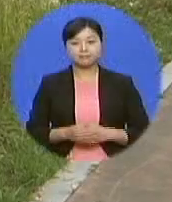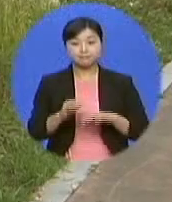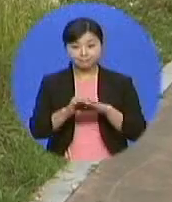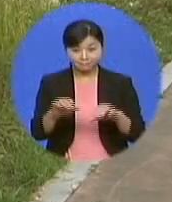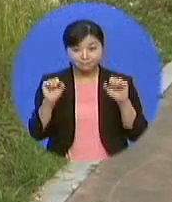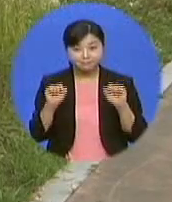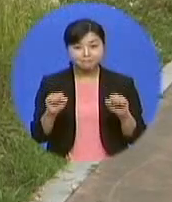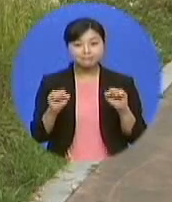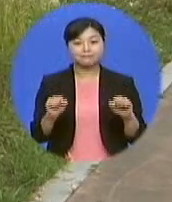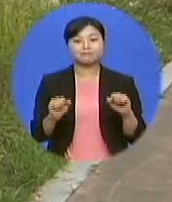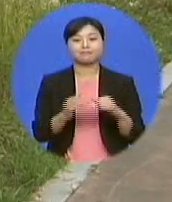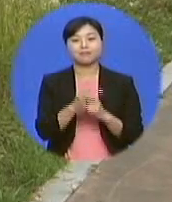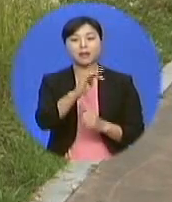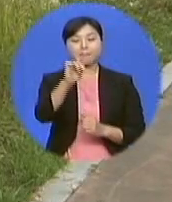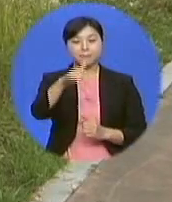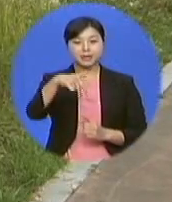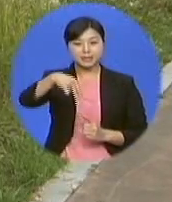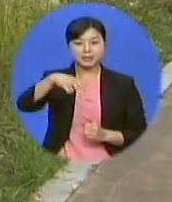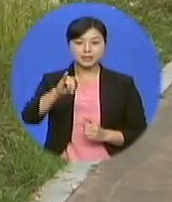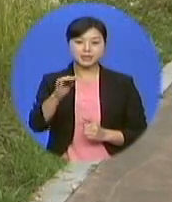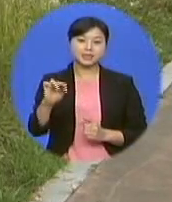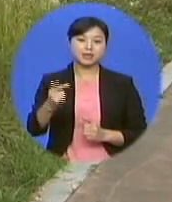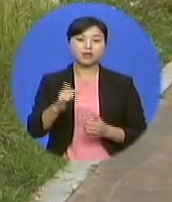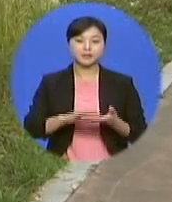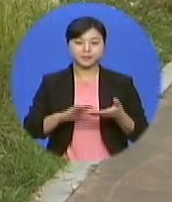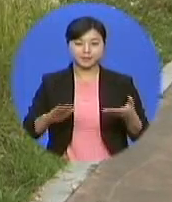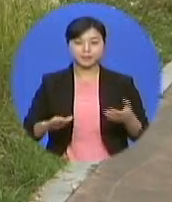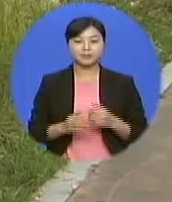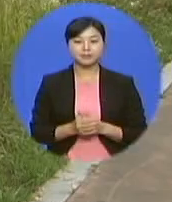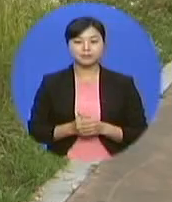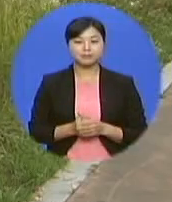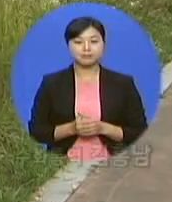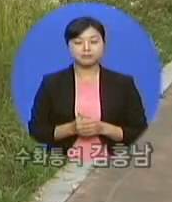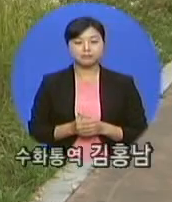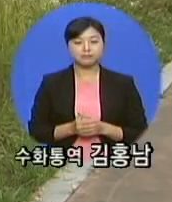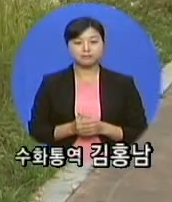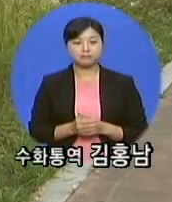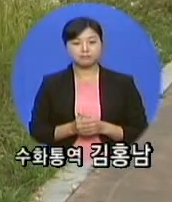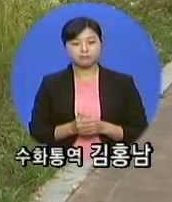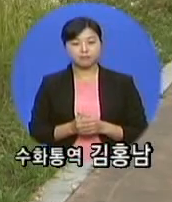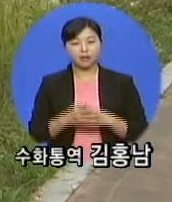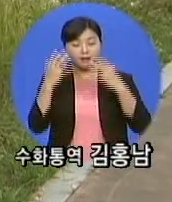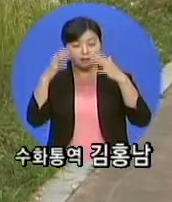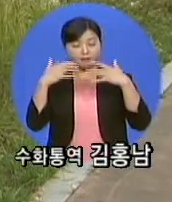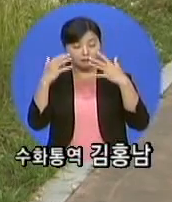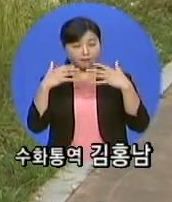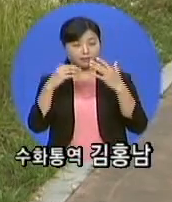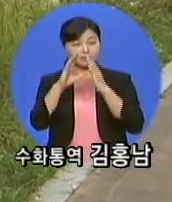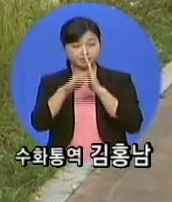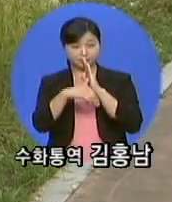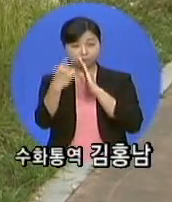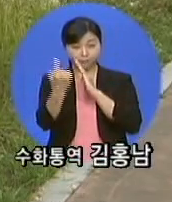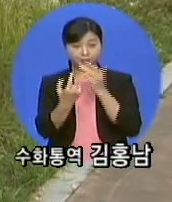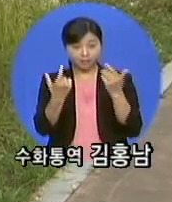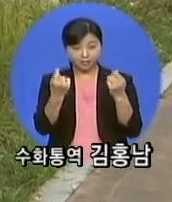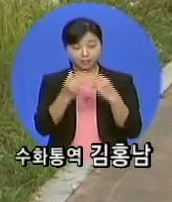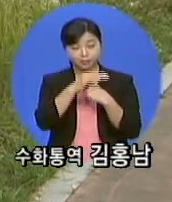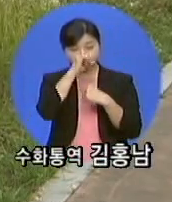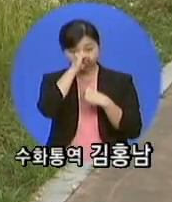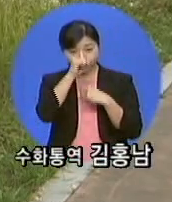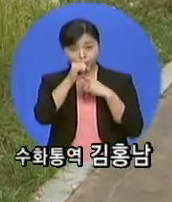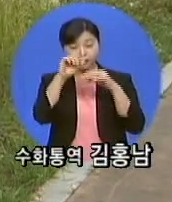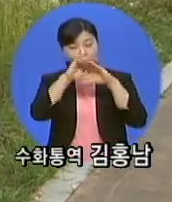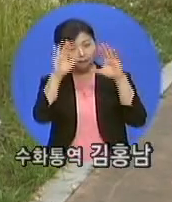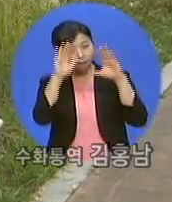안녕하세요. 내 고향 네트워크 복지광장의 박시원입니다. 어느덧 성큼 다가온 계절 가을. 이런 좋은